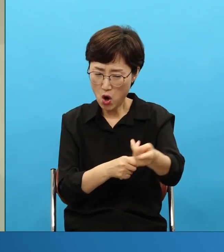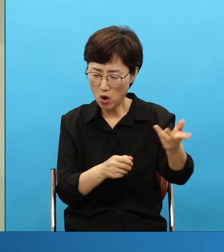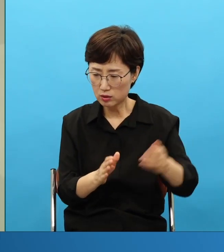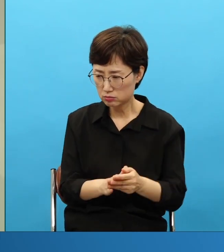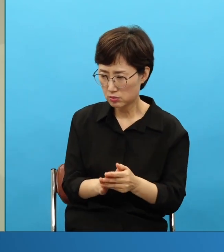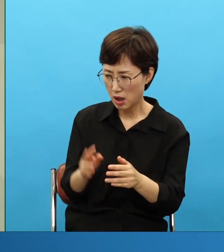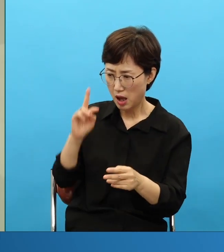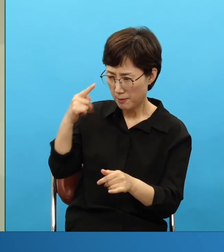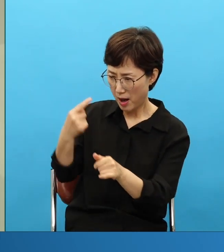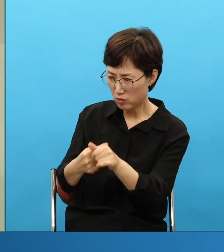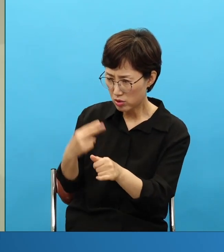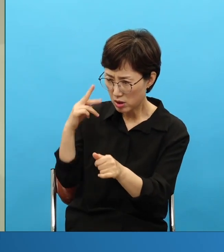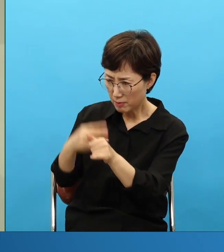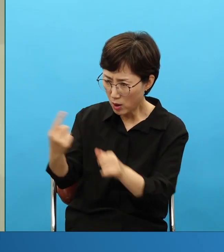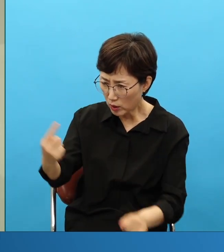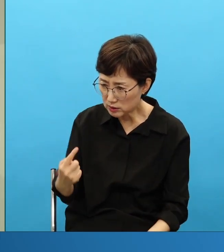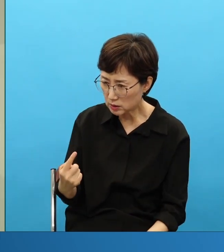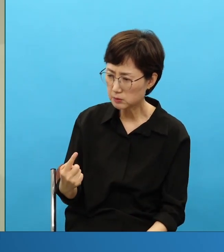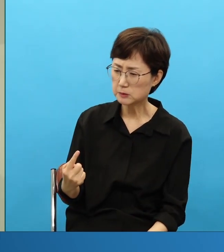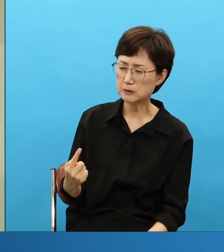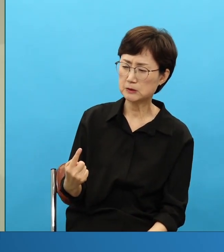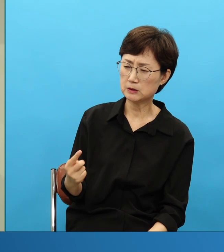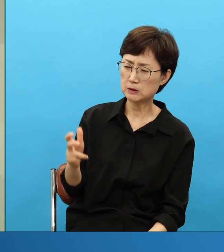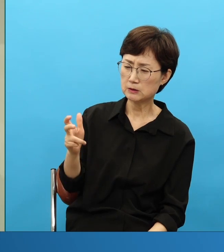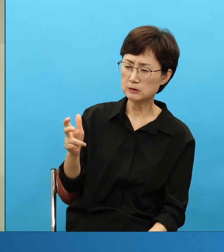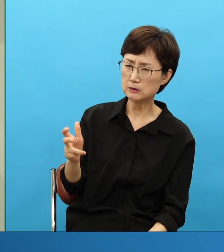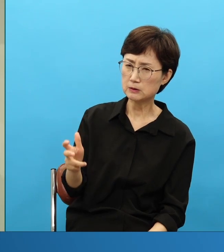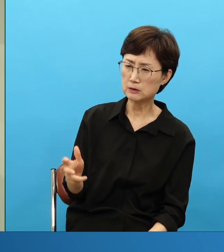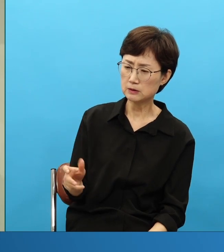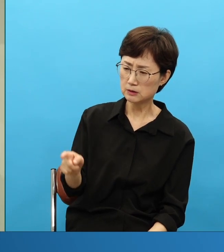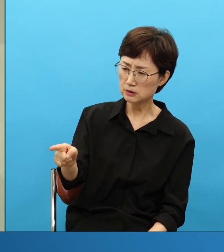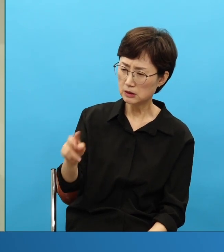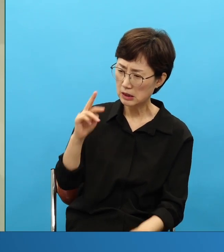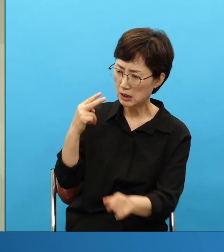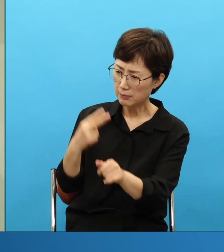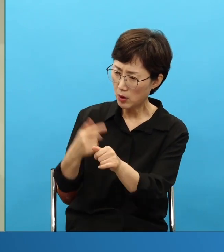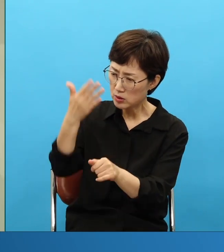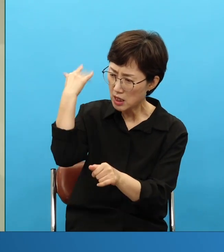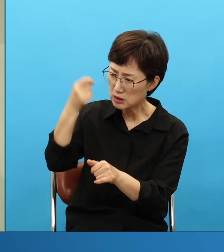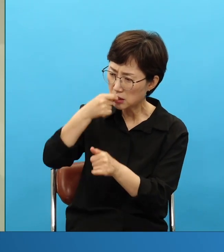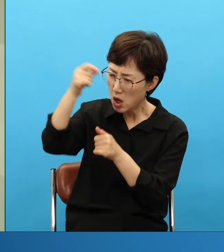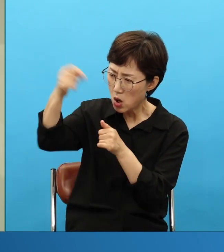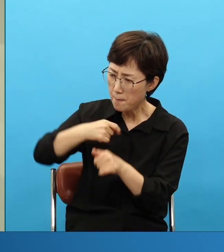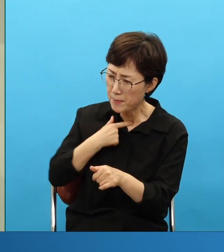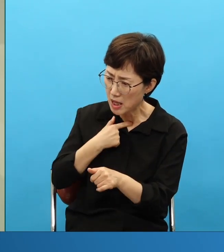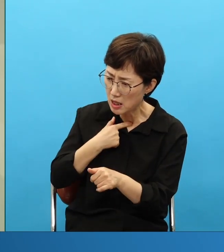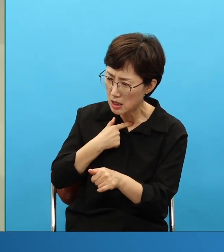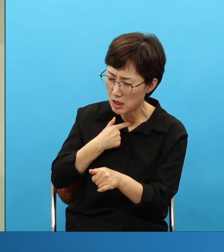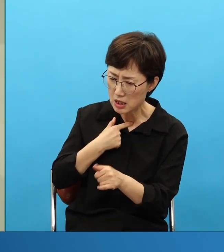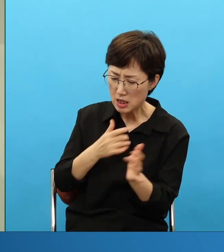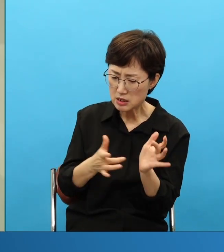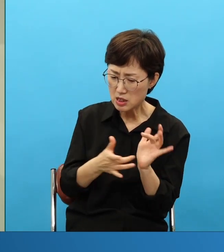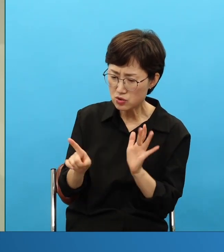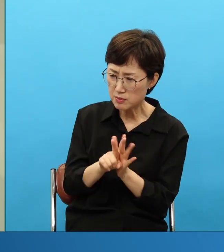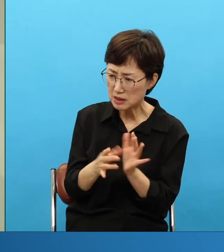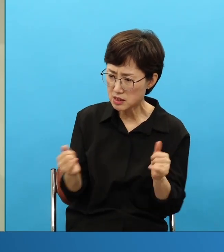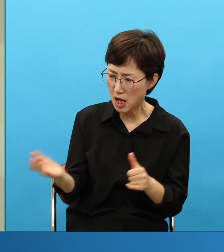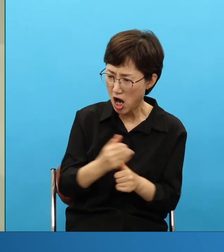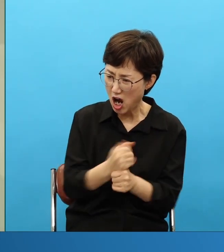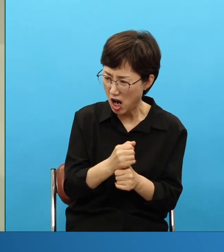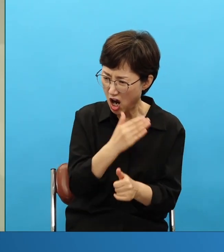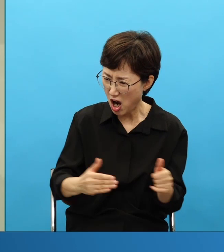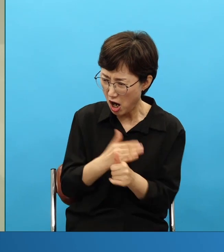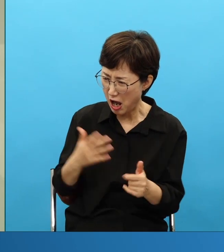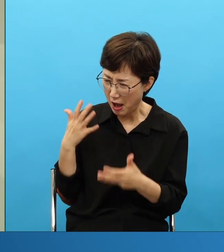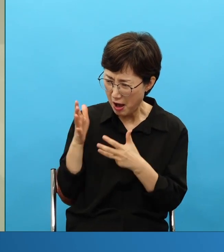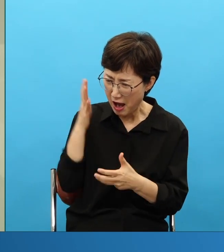When they brought in Paul, there were some believers, church members, who didn't 저 like that. 저 사람 옛날에 그 핍박자 아니냐? Oh, wasn't he a persecutor in the 저 past? 사람 옛날에 예수 믿는